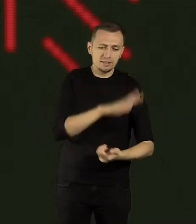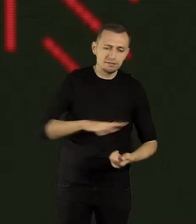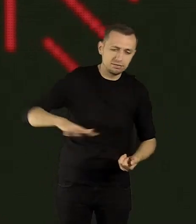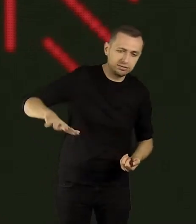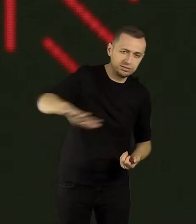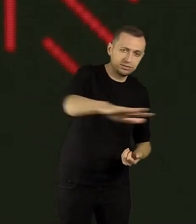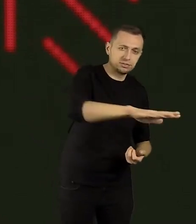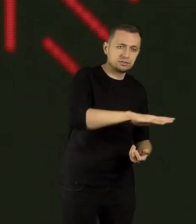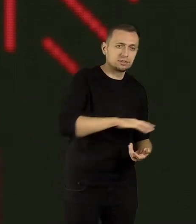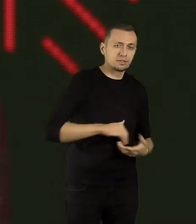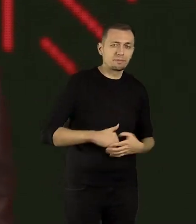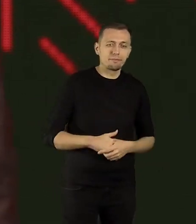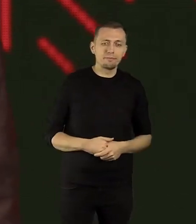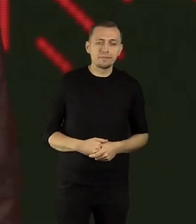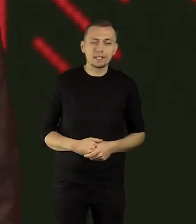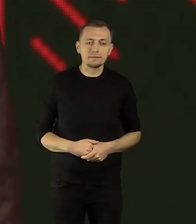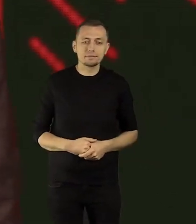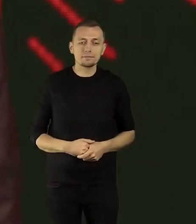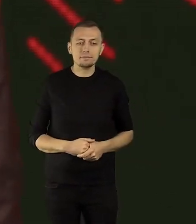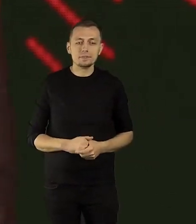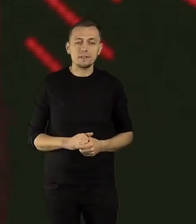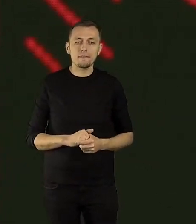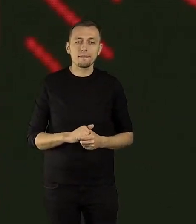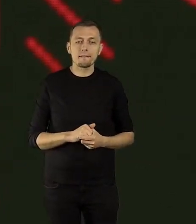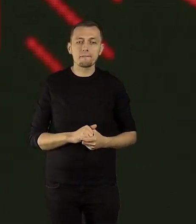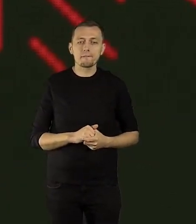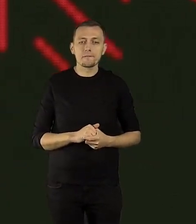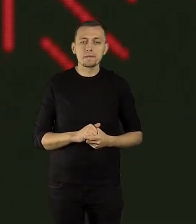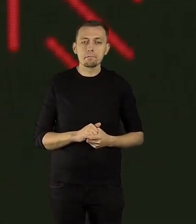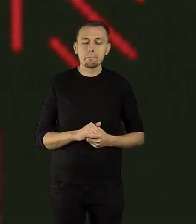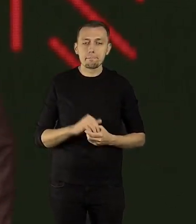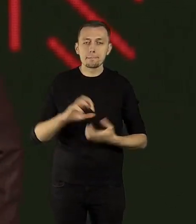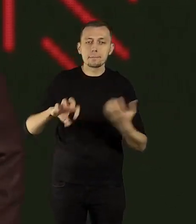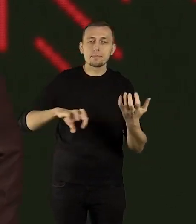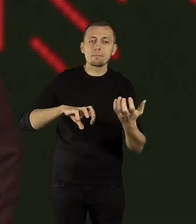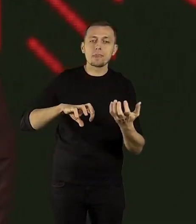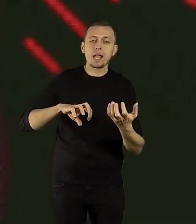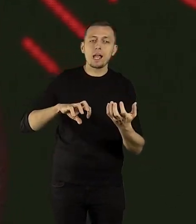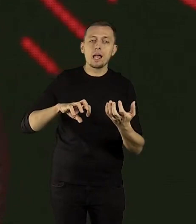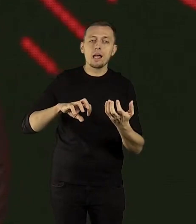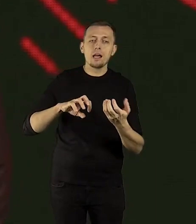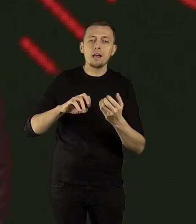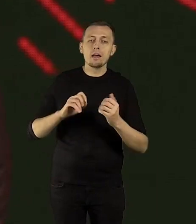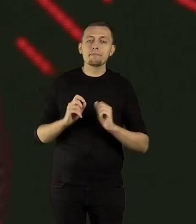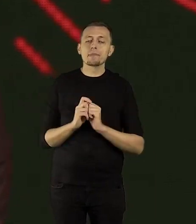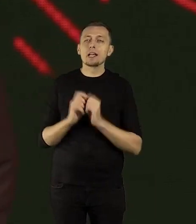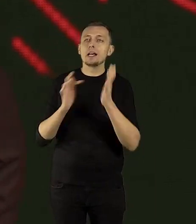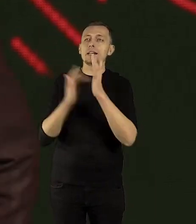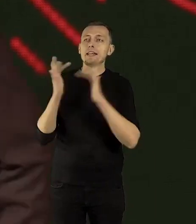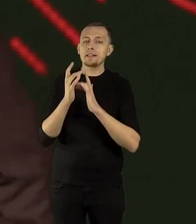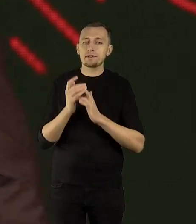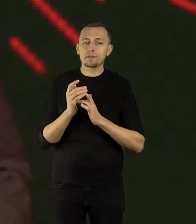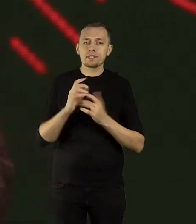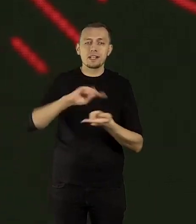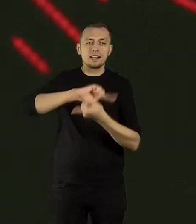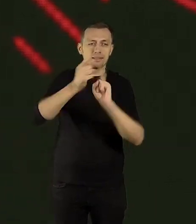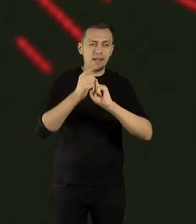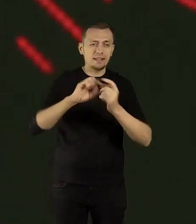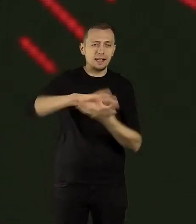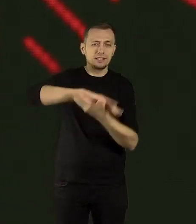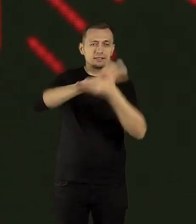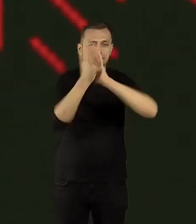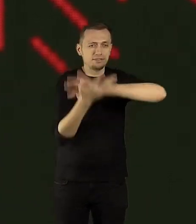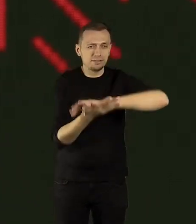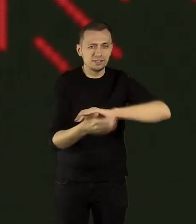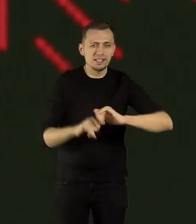niż cokolwiek, co świat do tej pory widział. A rewolucja rozpoczęła się w stajni, w Betlejem,